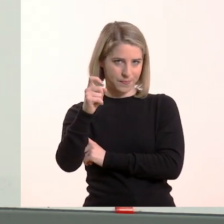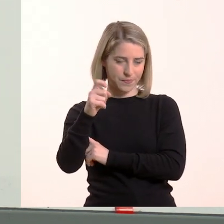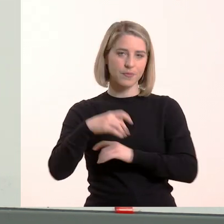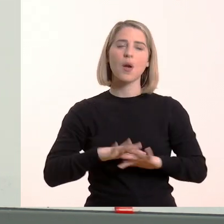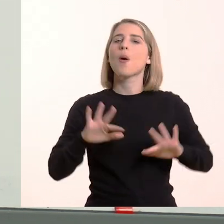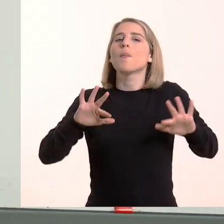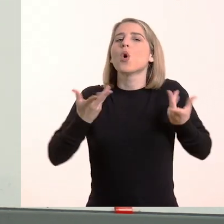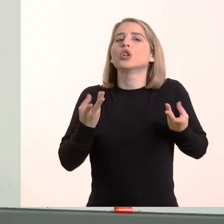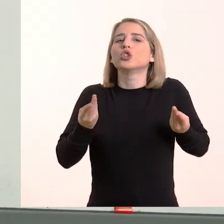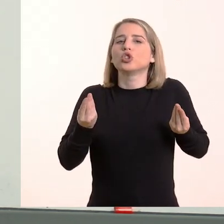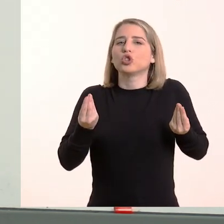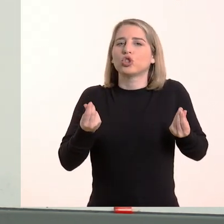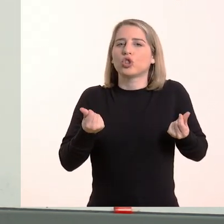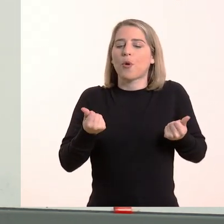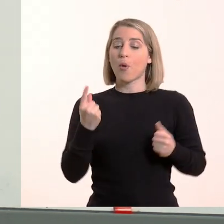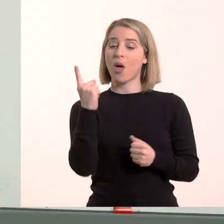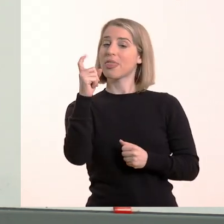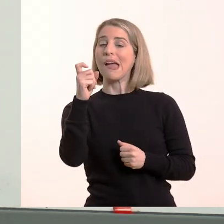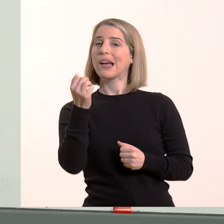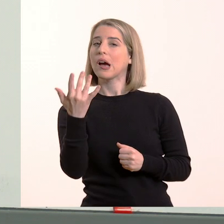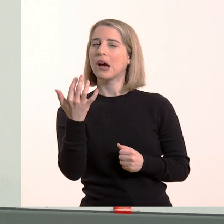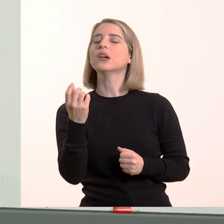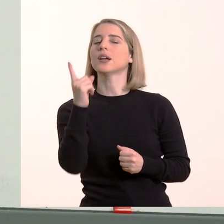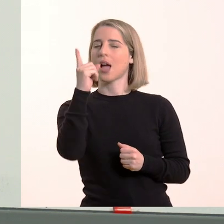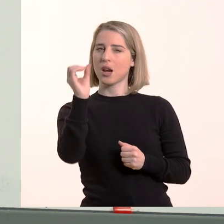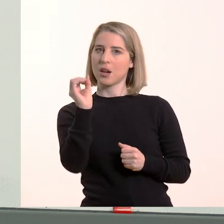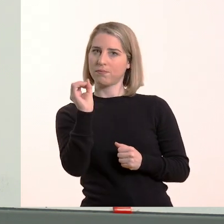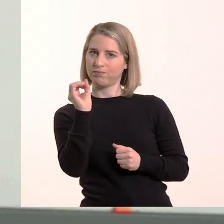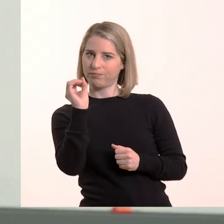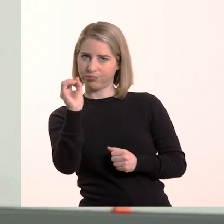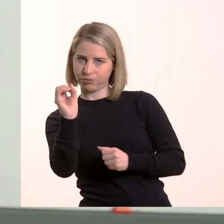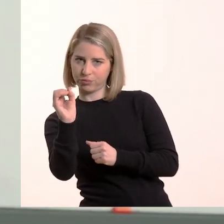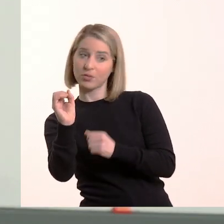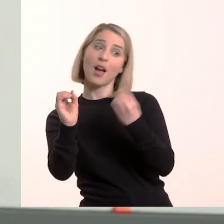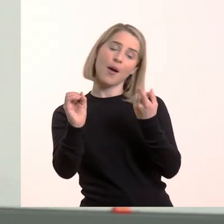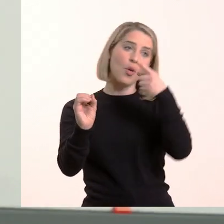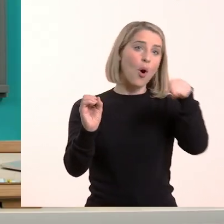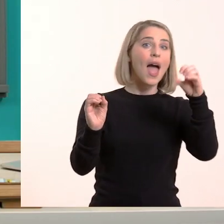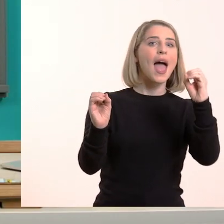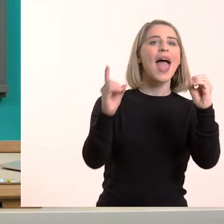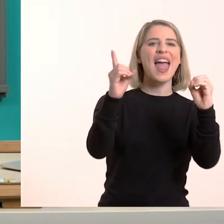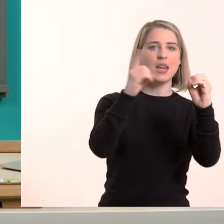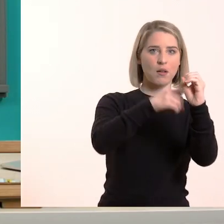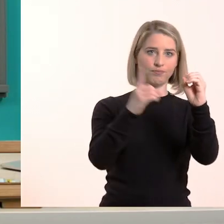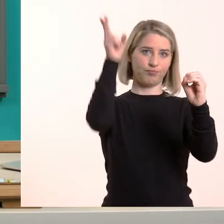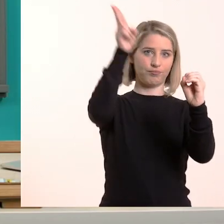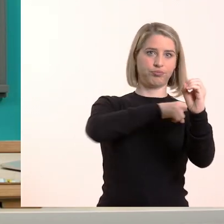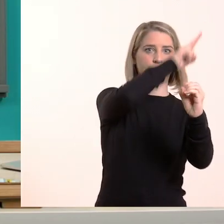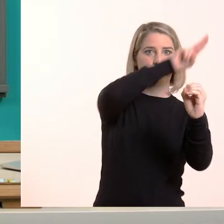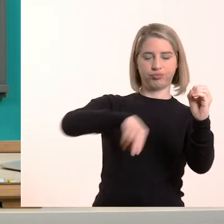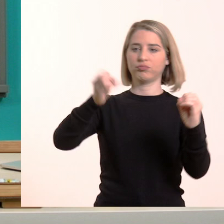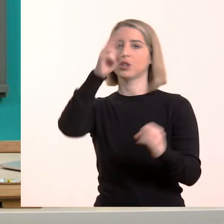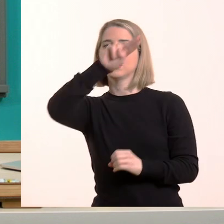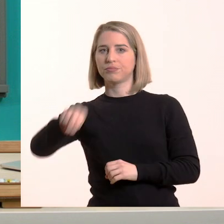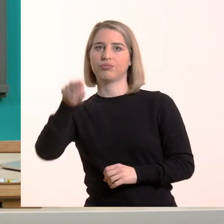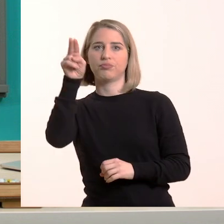Πώς διαιρούμε με το 10, είπαμε. Ένα μηδενικό έχει το 10. Άρα, ένα μηδενικό θα αφαιρέσω και από εδώ. Ένα σβήνω από εδώ, ένα και από εδώ.